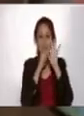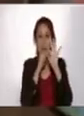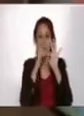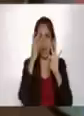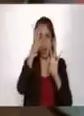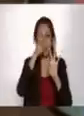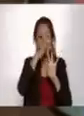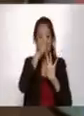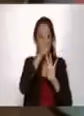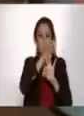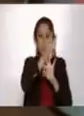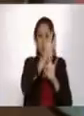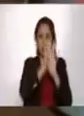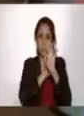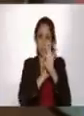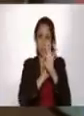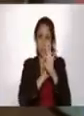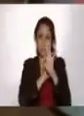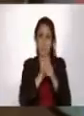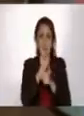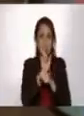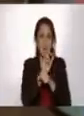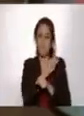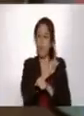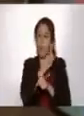وجوزتهم، ما ادينتش لحد بجنيه،